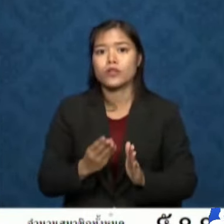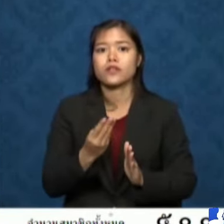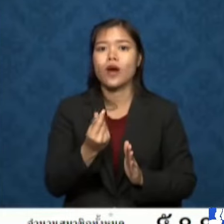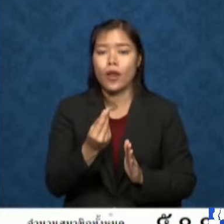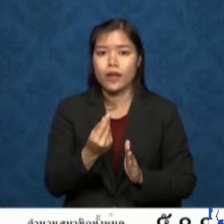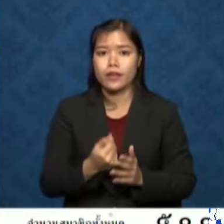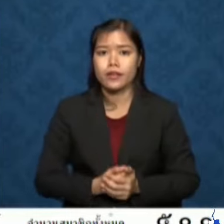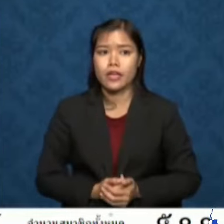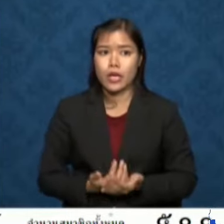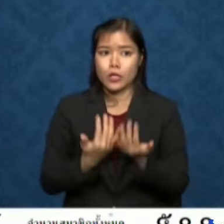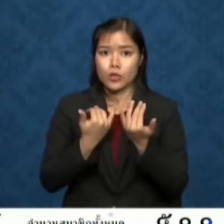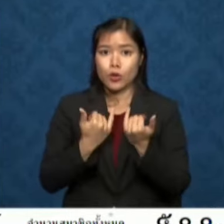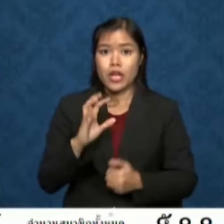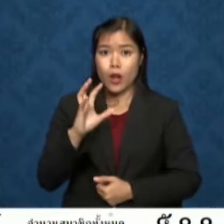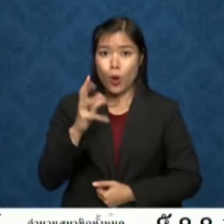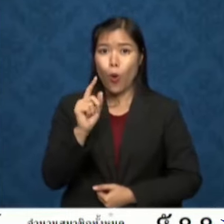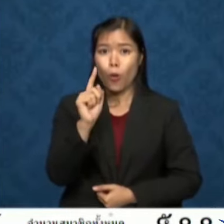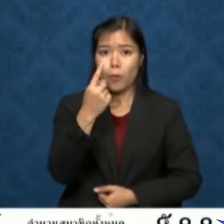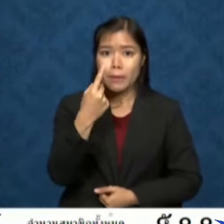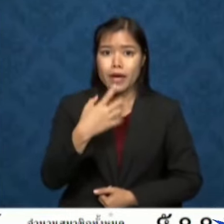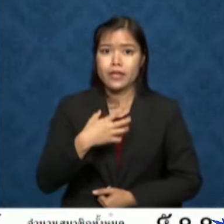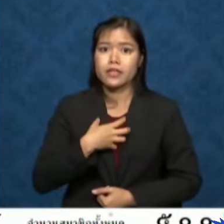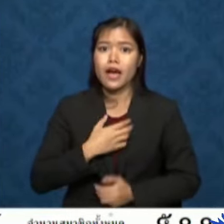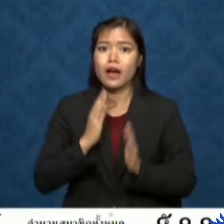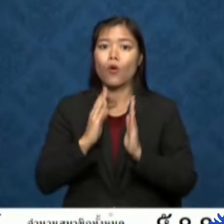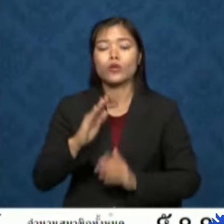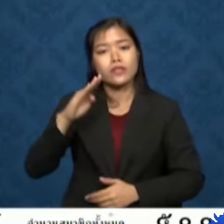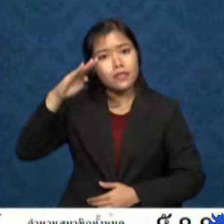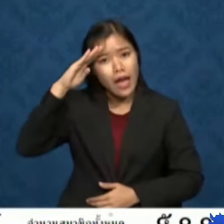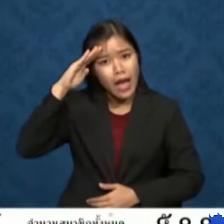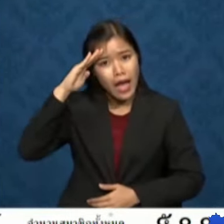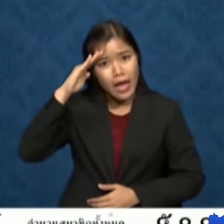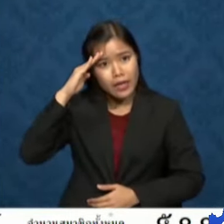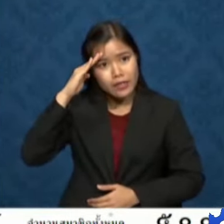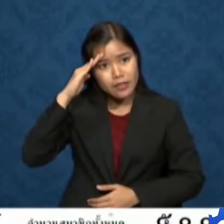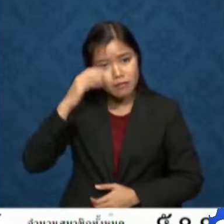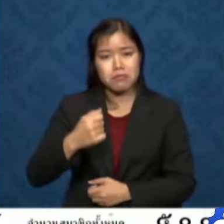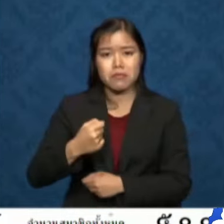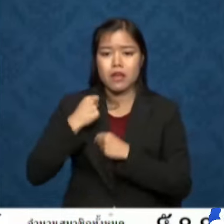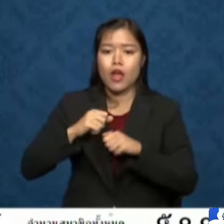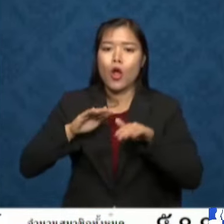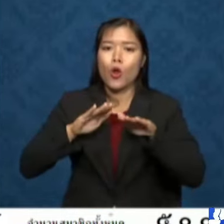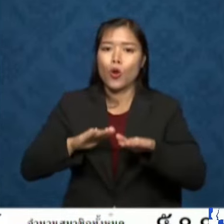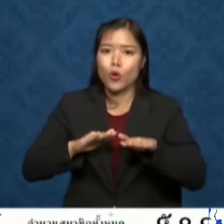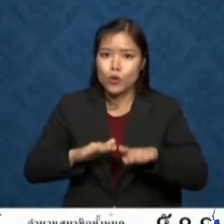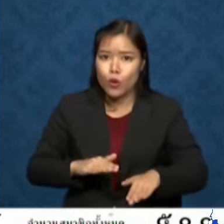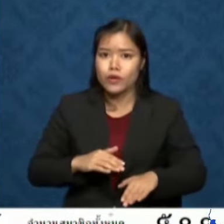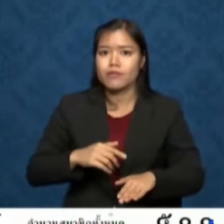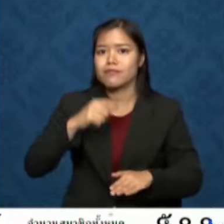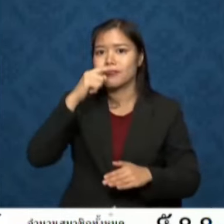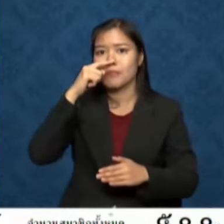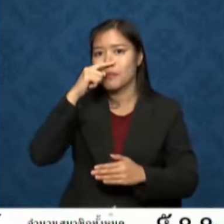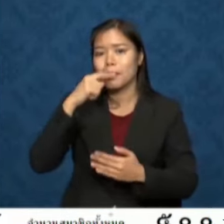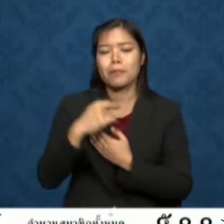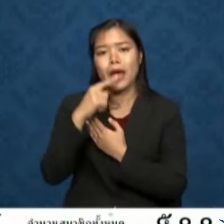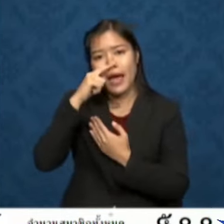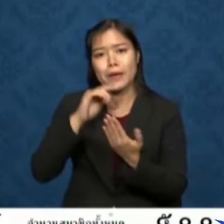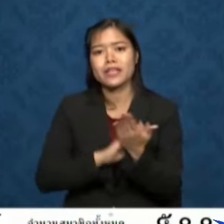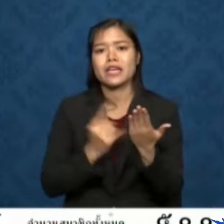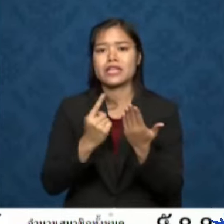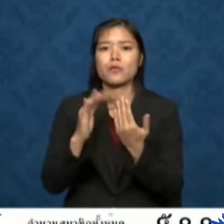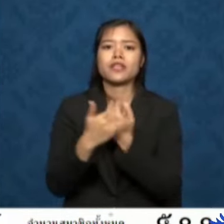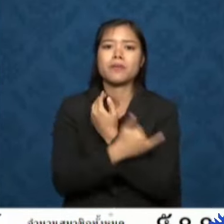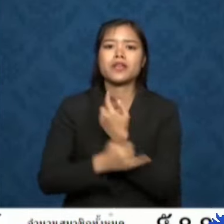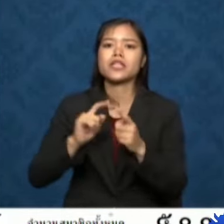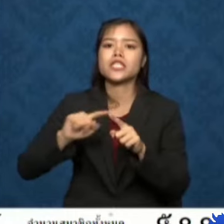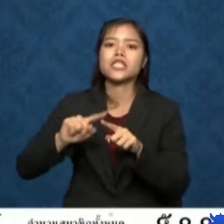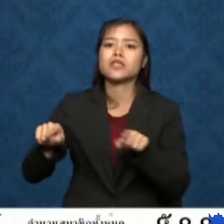ใหม่ความต้องการในการใช้พลทหารที่เป็นทหารราบมันลดลงในทุกประเทศอยู่แล้วและที่